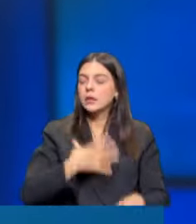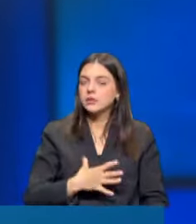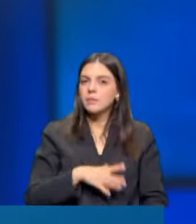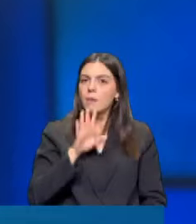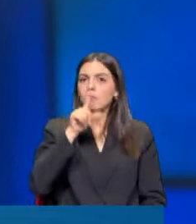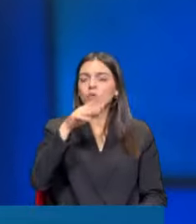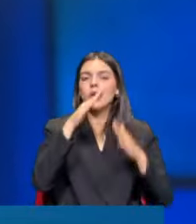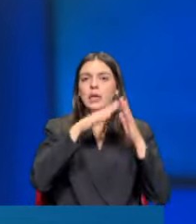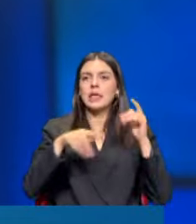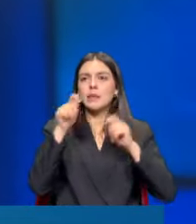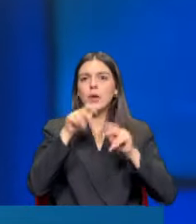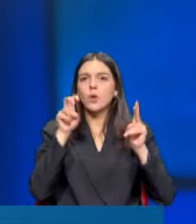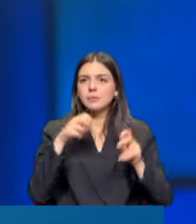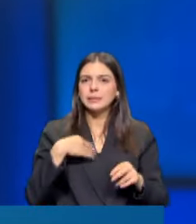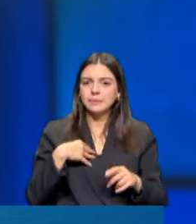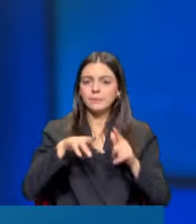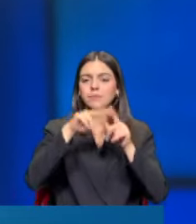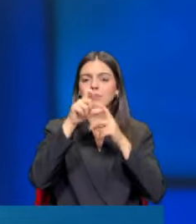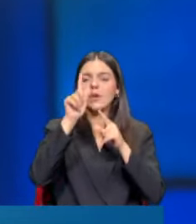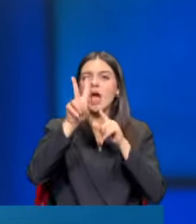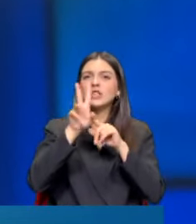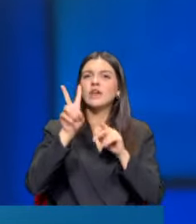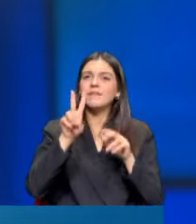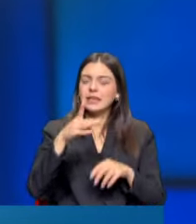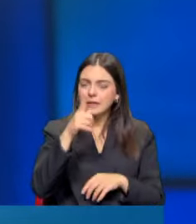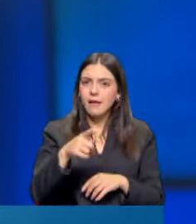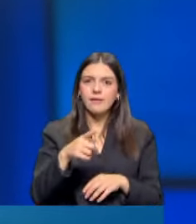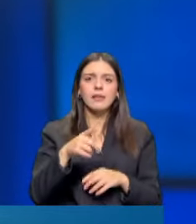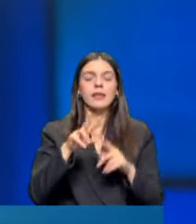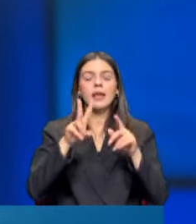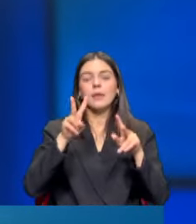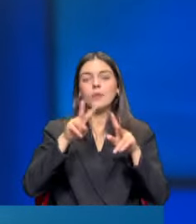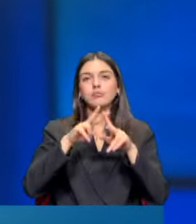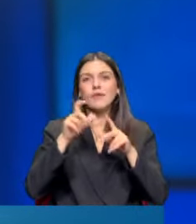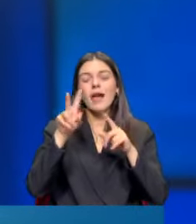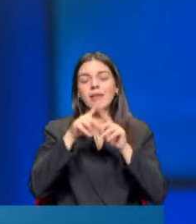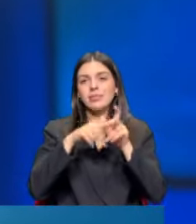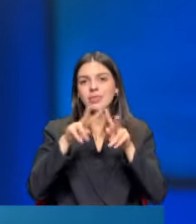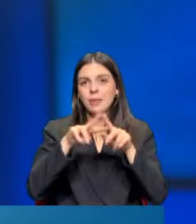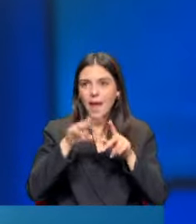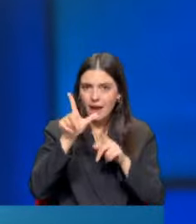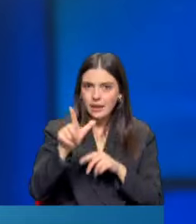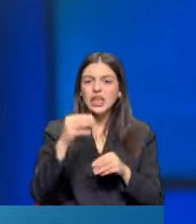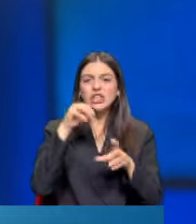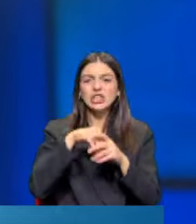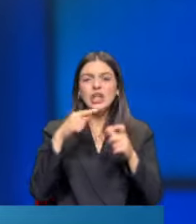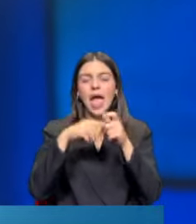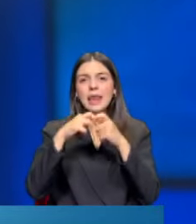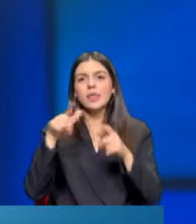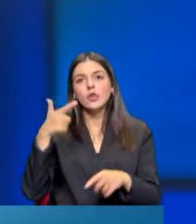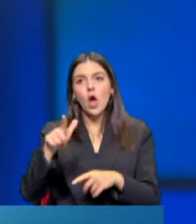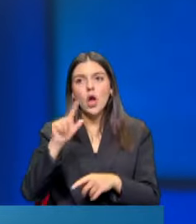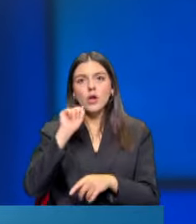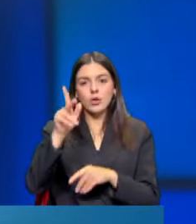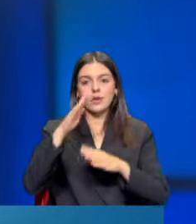bu imar meselesinde bizim Aşık Veysel, Mustafa Kemal, Yeni Çamlıca, hatta İçerenköy gibi mahallelerimizde